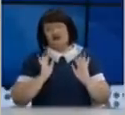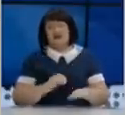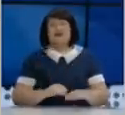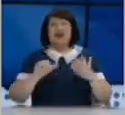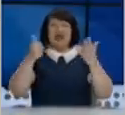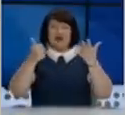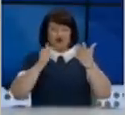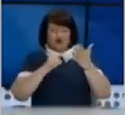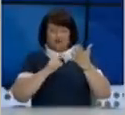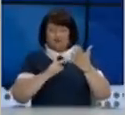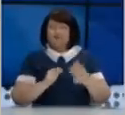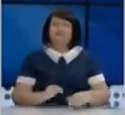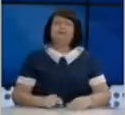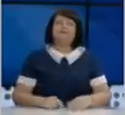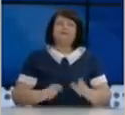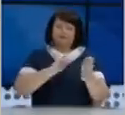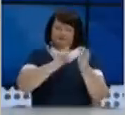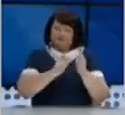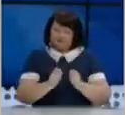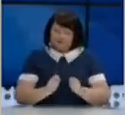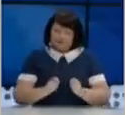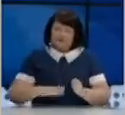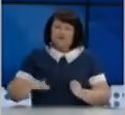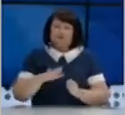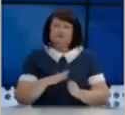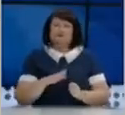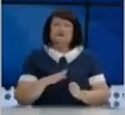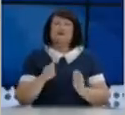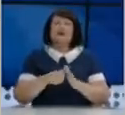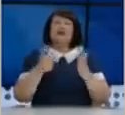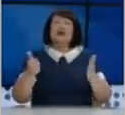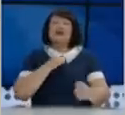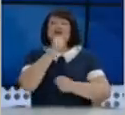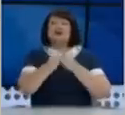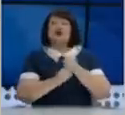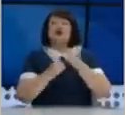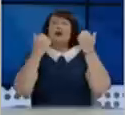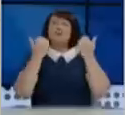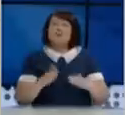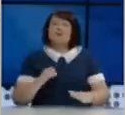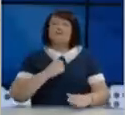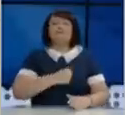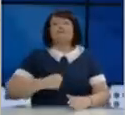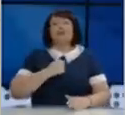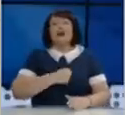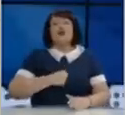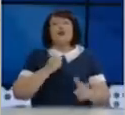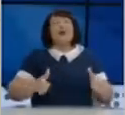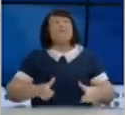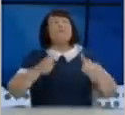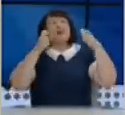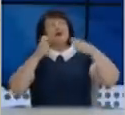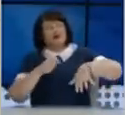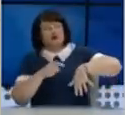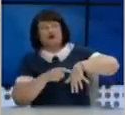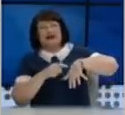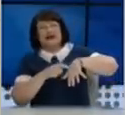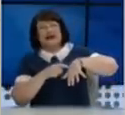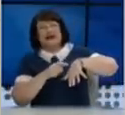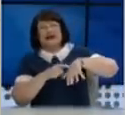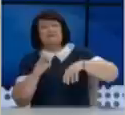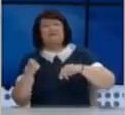έκτο. Αποκατάσταση. Έχουν περάσει 16 χρόνια από την τραγωδία στην Ηλία. Ακόμη και σήμερα που